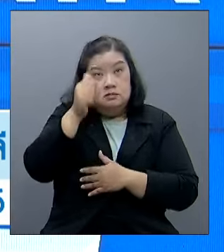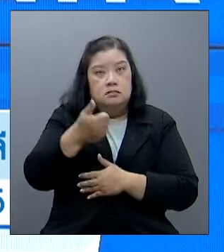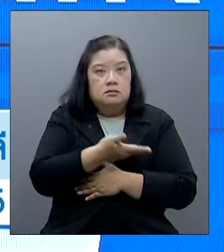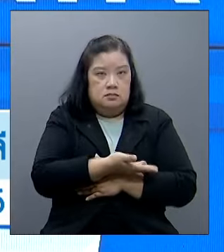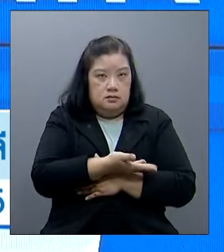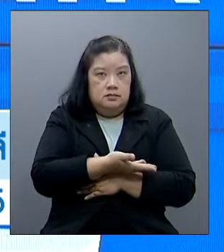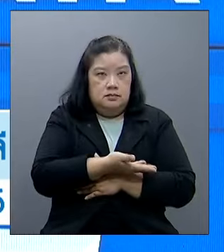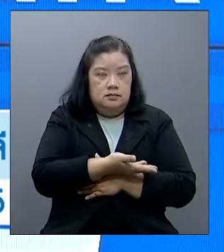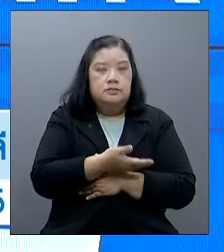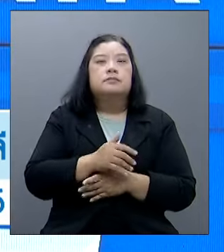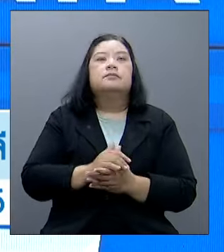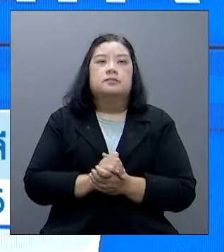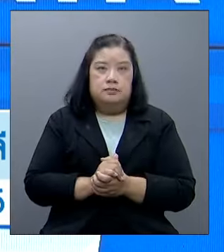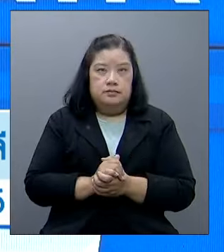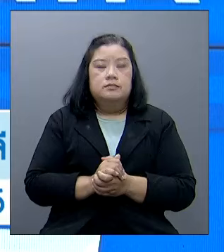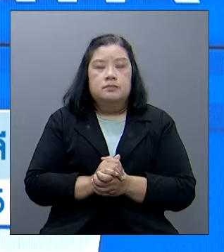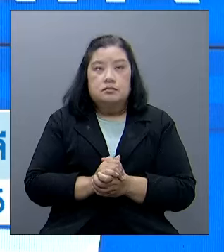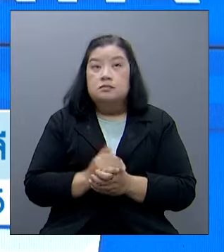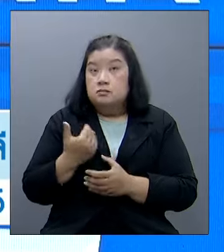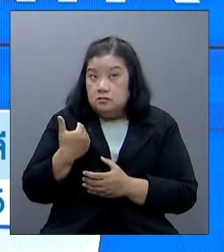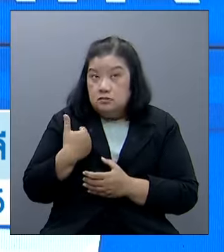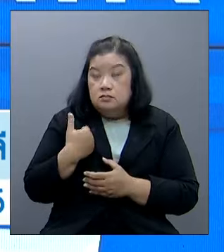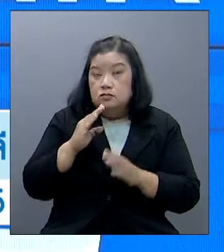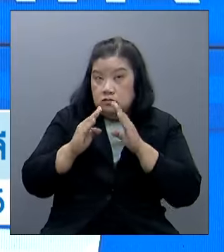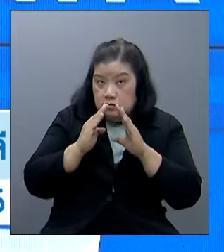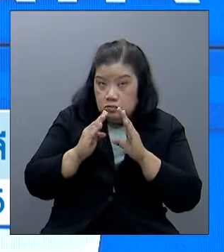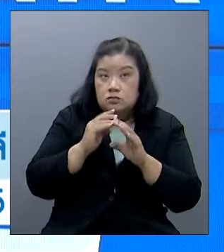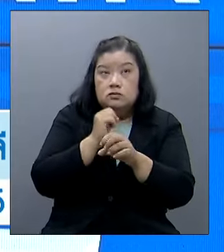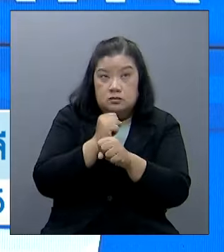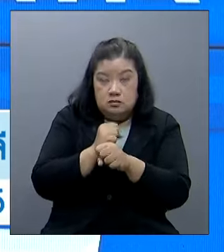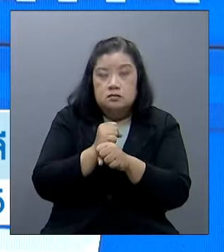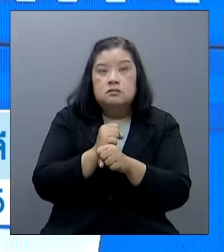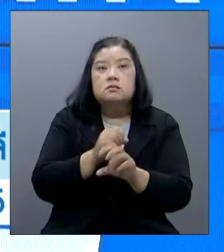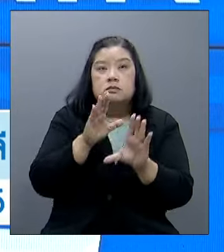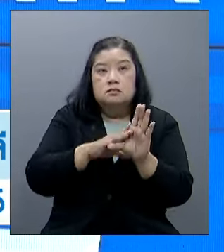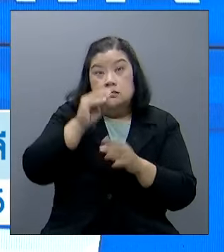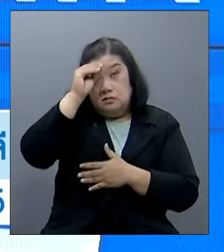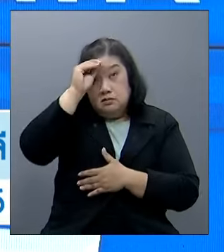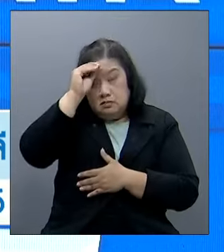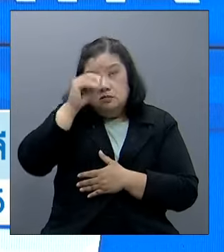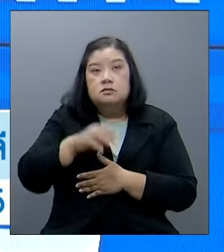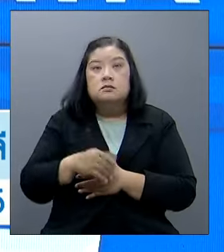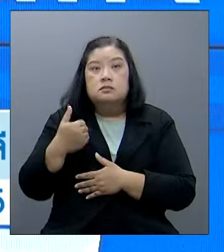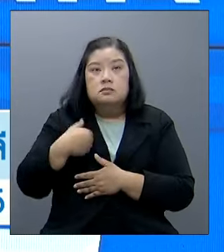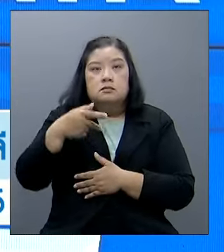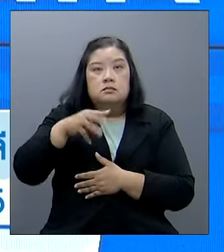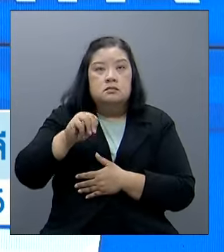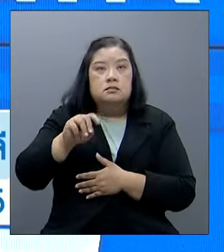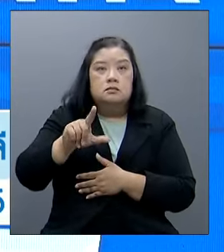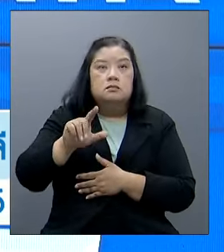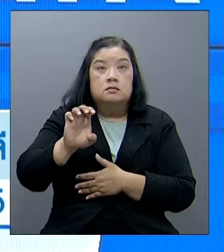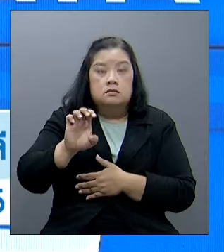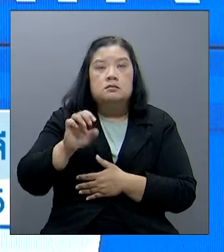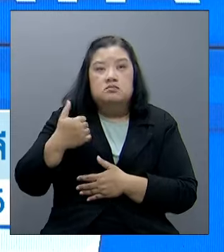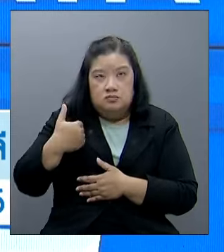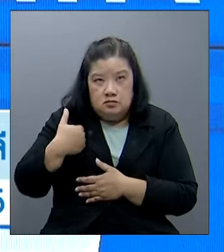ที่เราขึ้นอยู่ตรงนี้นะคะคุณผู้ชมทั้ง Facebook งานรับนักเรียนมูลนิธิพี่มาลีหรือว่าพี่มาลี Association พี่ม